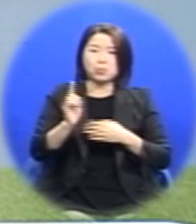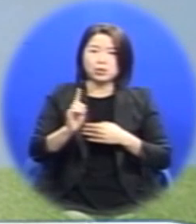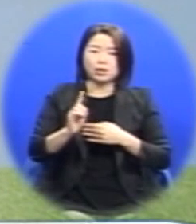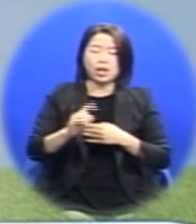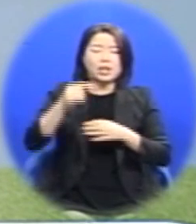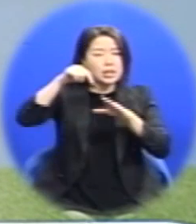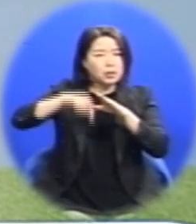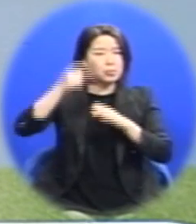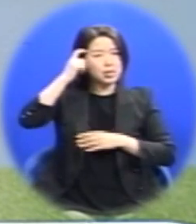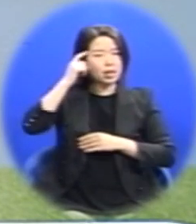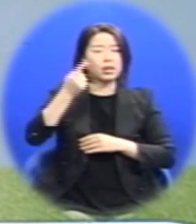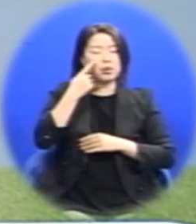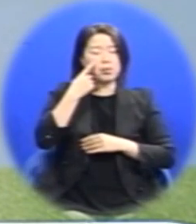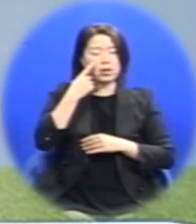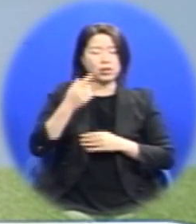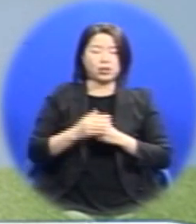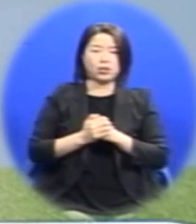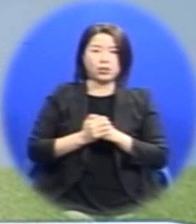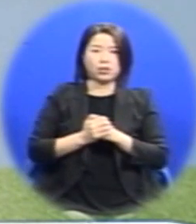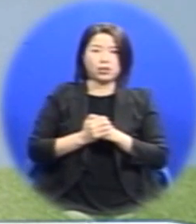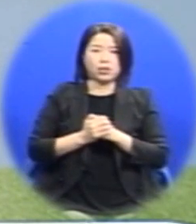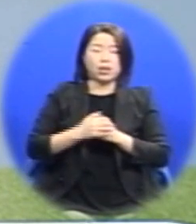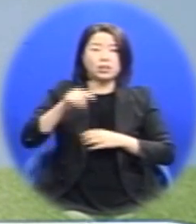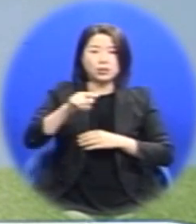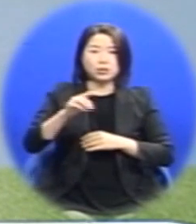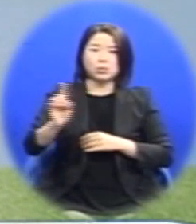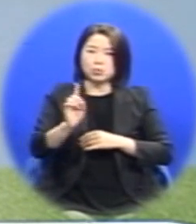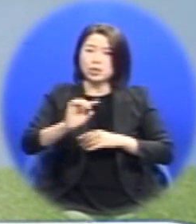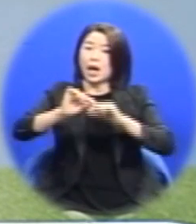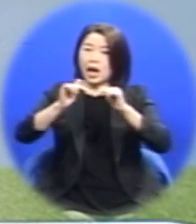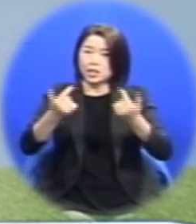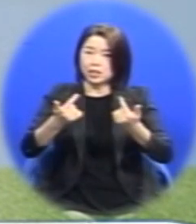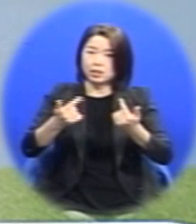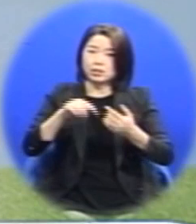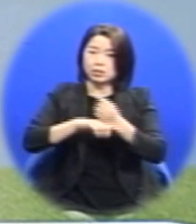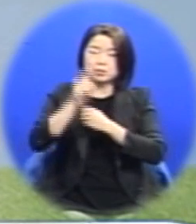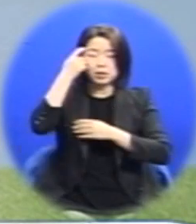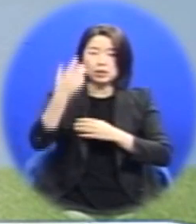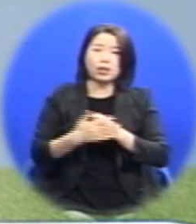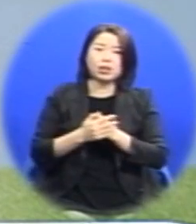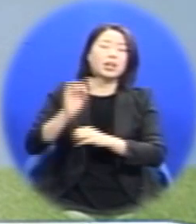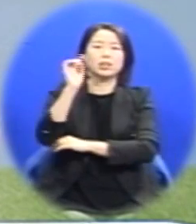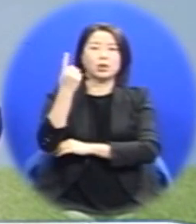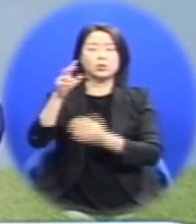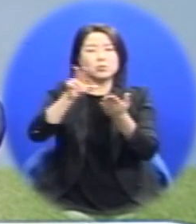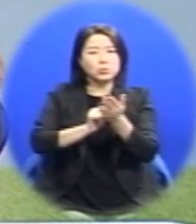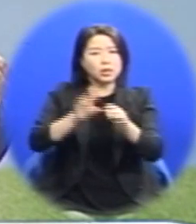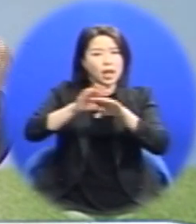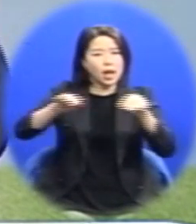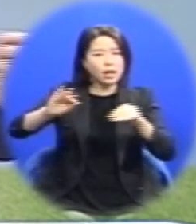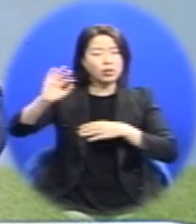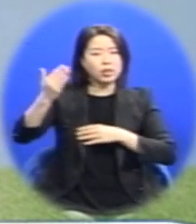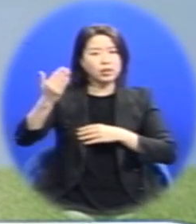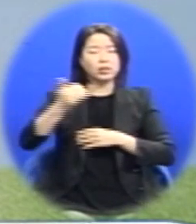깊이 생각해 봐야 될 문제를 던져줍니다. 그것은 무엇이 아니라는 뜻이죠? 다윗이 문제가 해결되기를